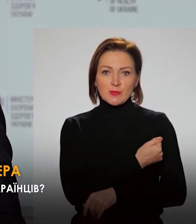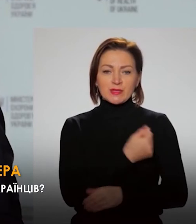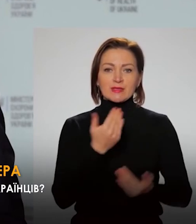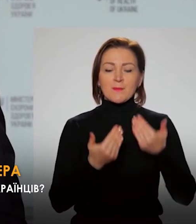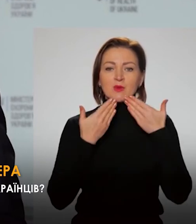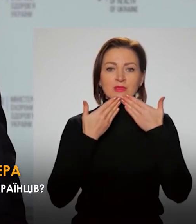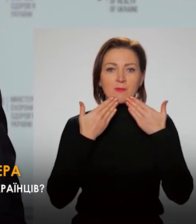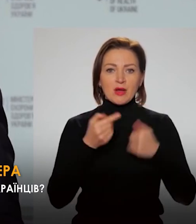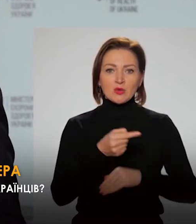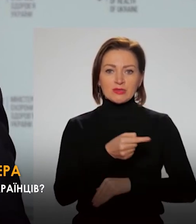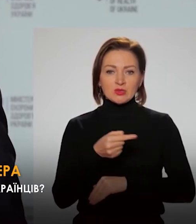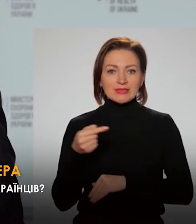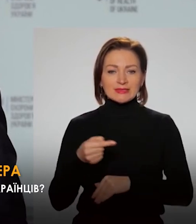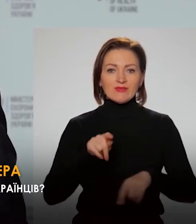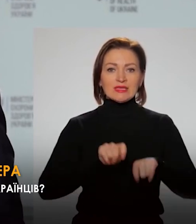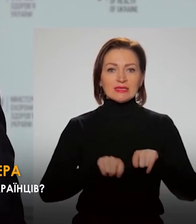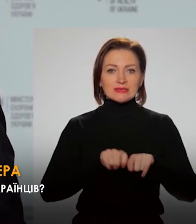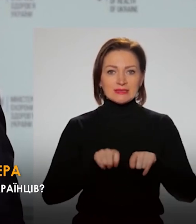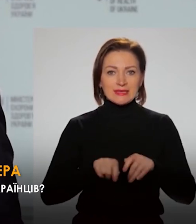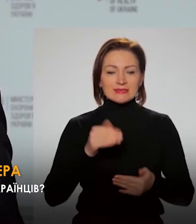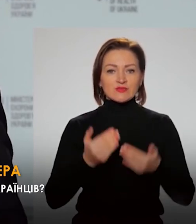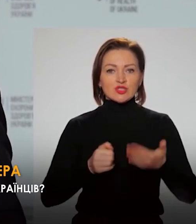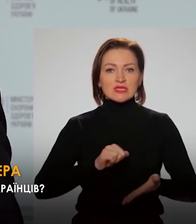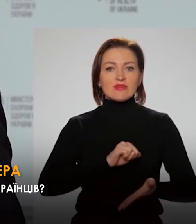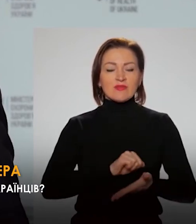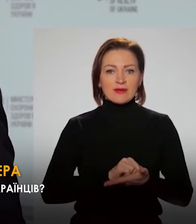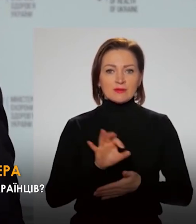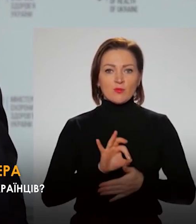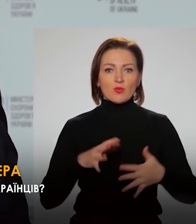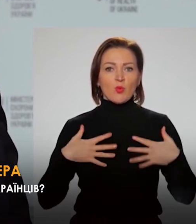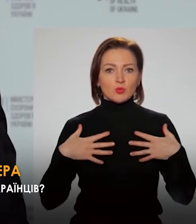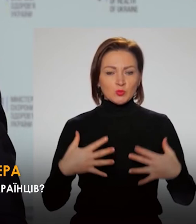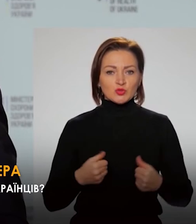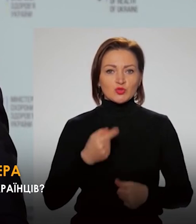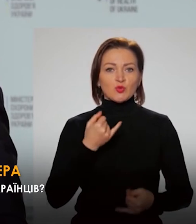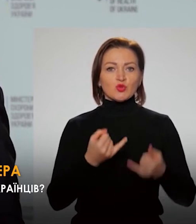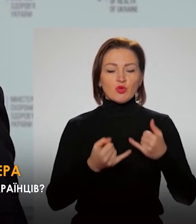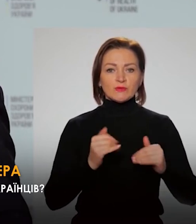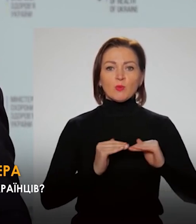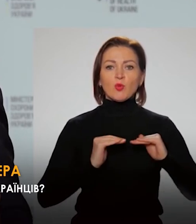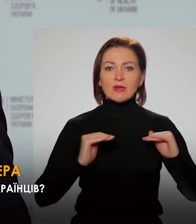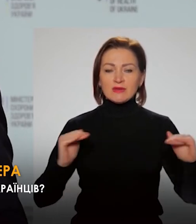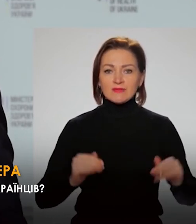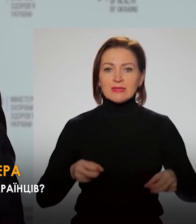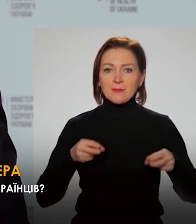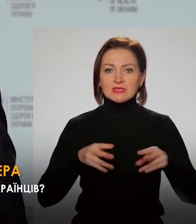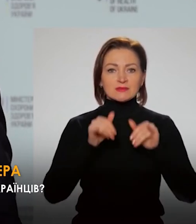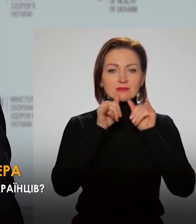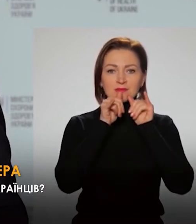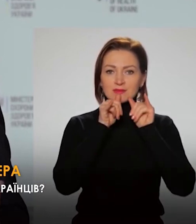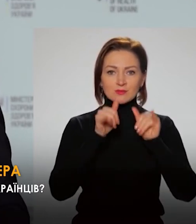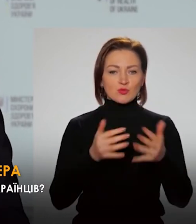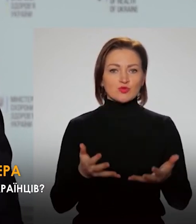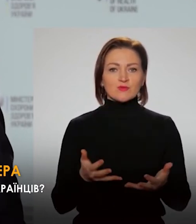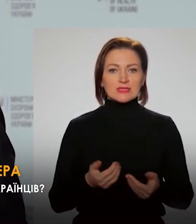не мають негативний тест чи сертифікат про одужання, у жовтому рівні епідемічної небезпеки не зможуть